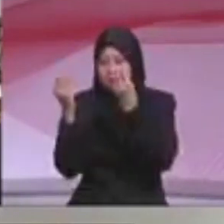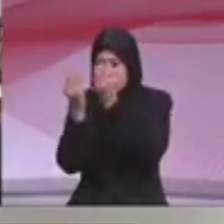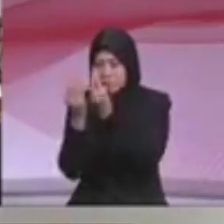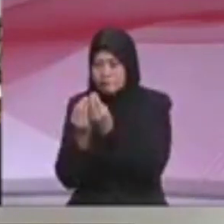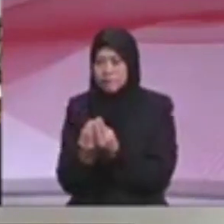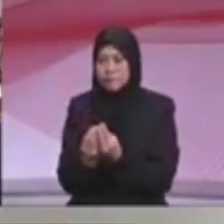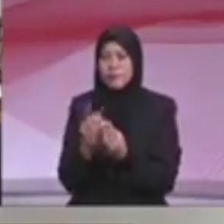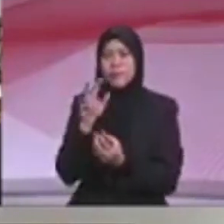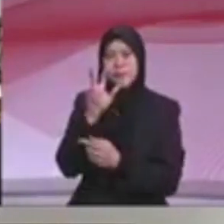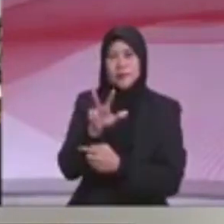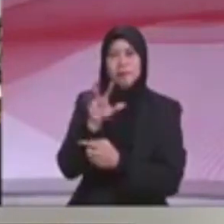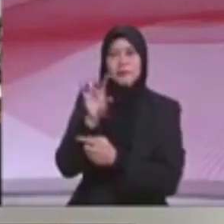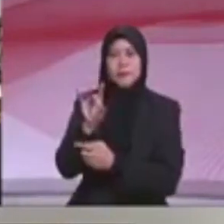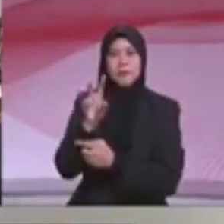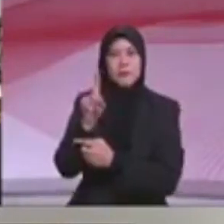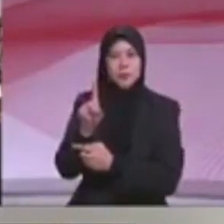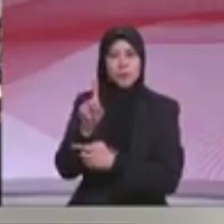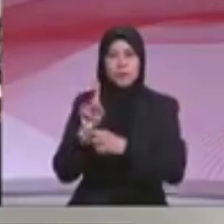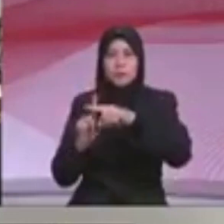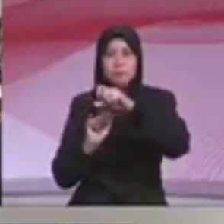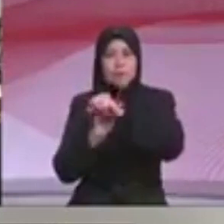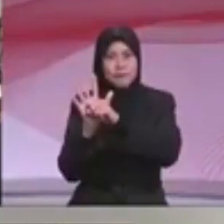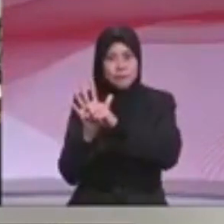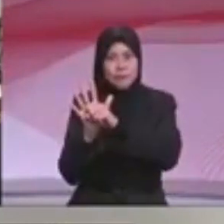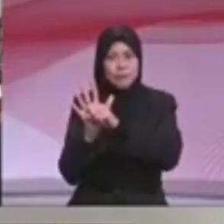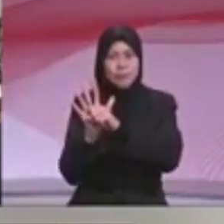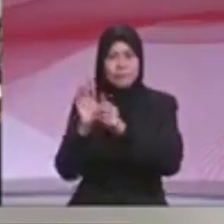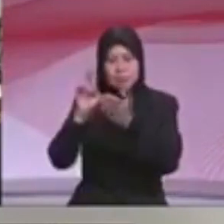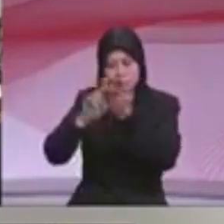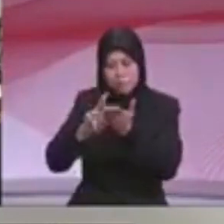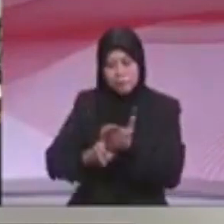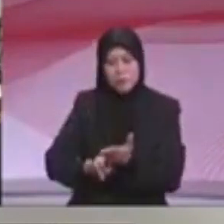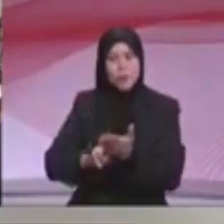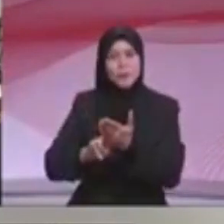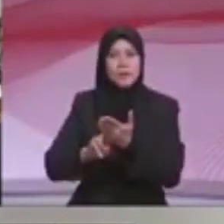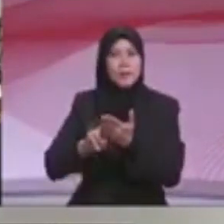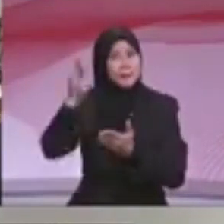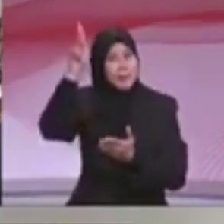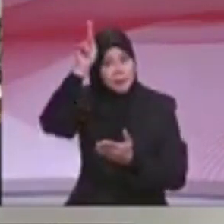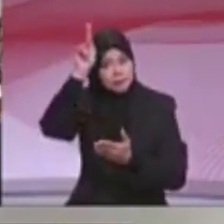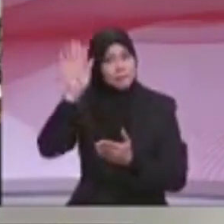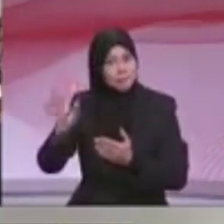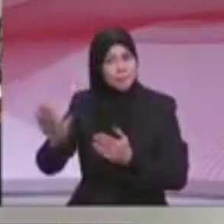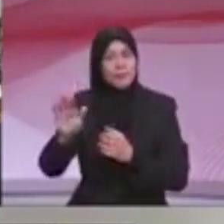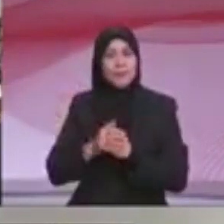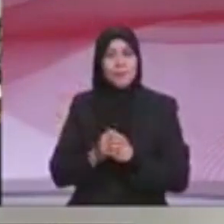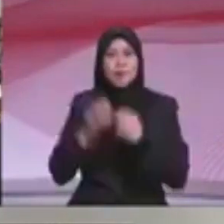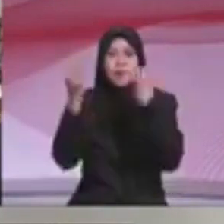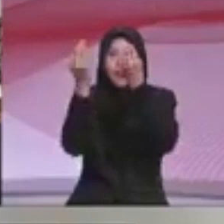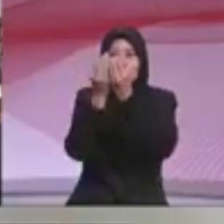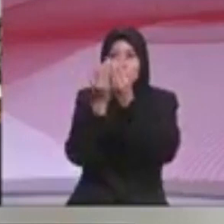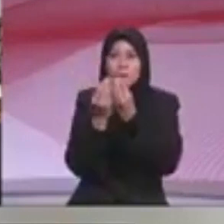sebanyak 381 kes positif COVID-19 telah direkodkan di negeri ini. Dan daripada jumlah itu,